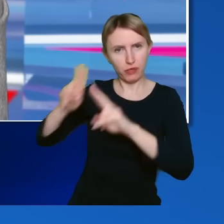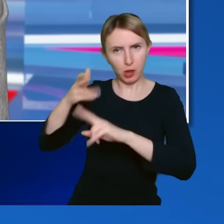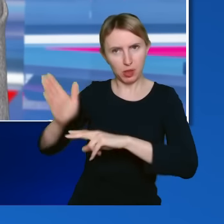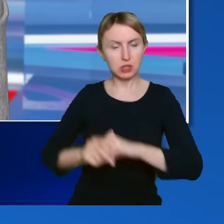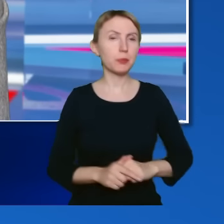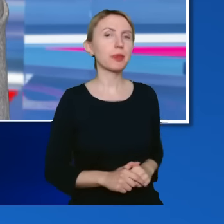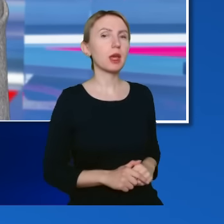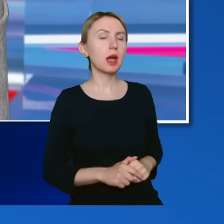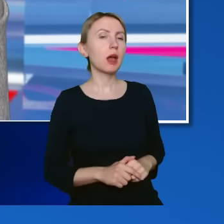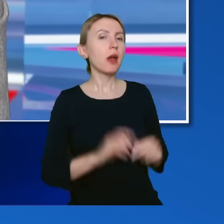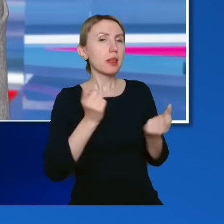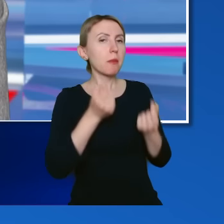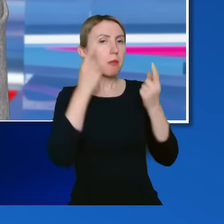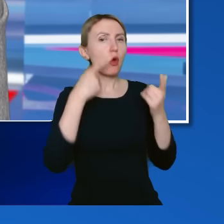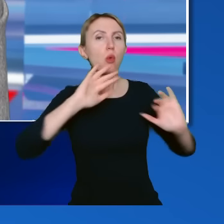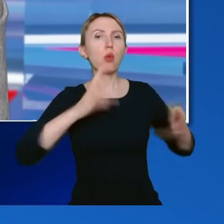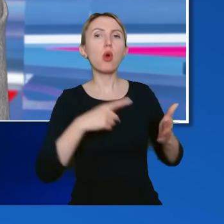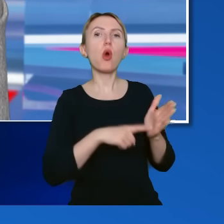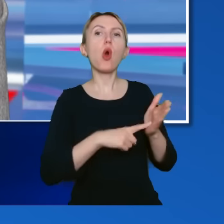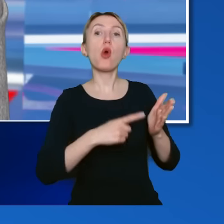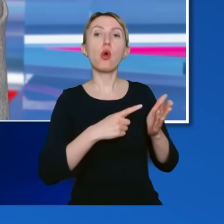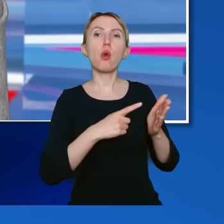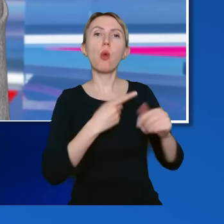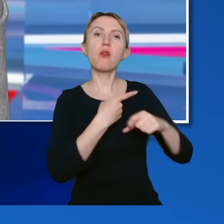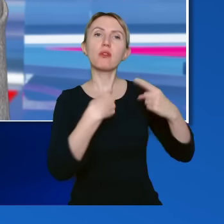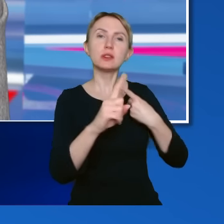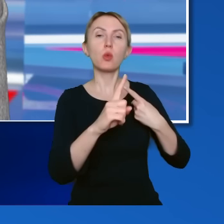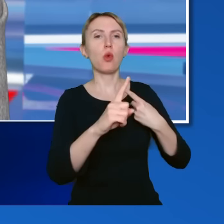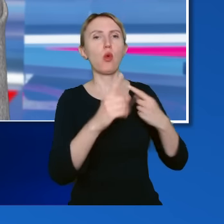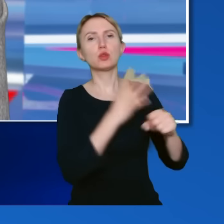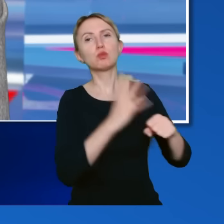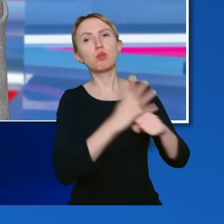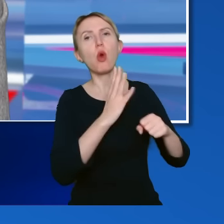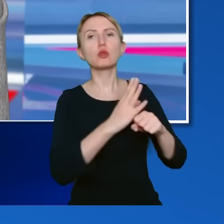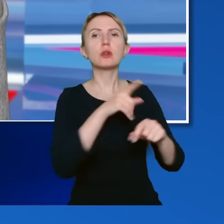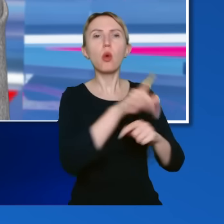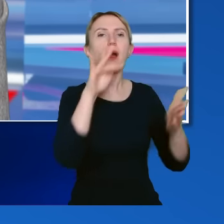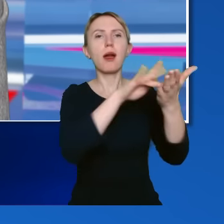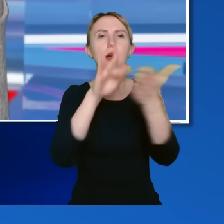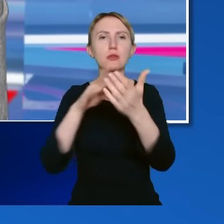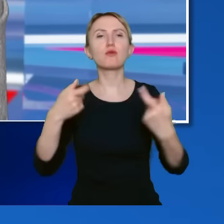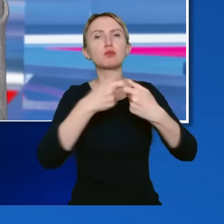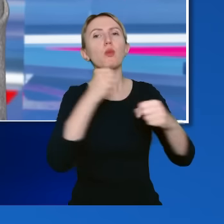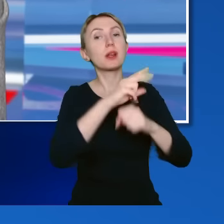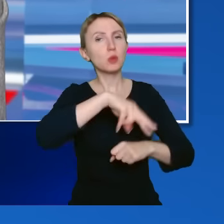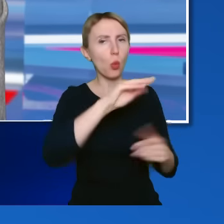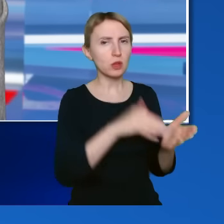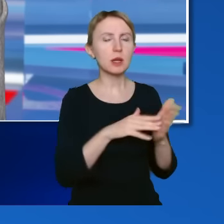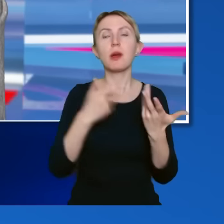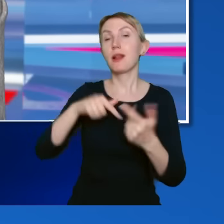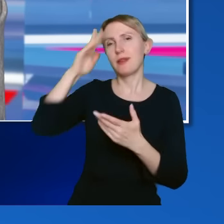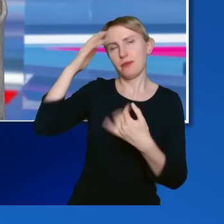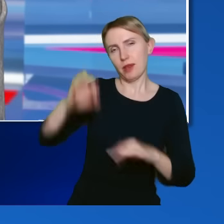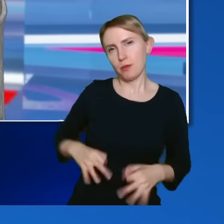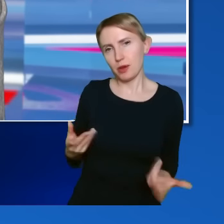pomyśle mówiło się o wysyłce tego zboża tam, gdzie miało trafić, ale to mówię, to wymaga współpracy w Unii Europejskiej, bo... No, ale wie pan, ale to teraz to jest, żeby,